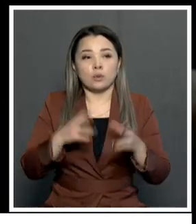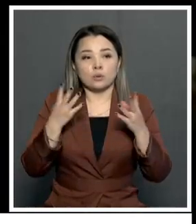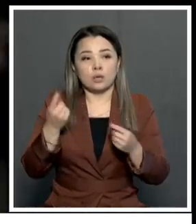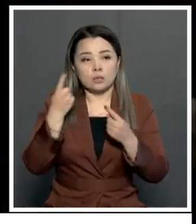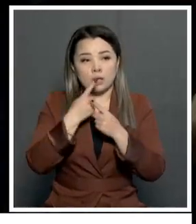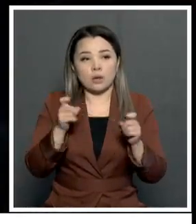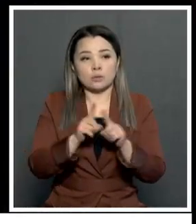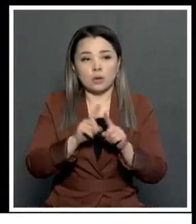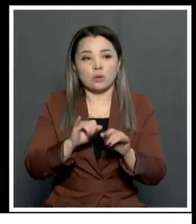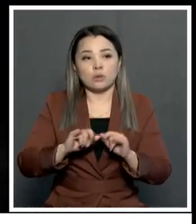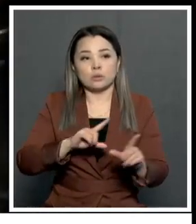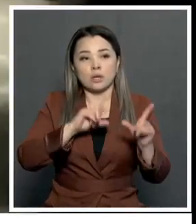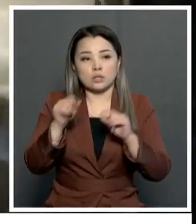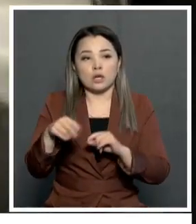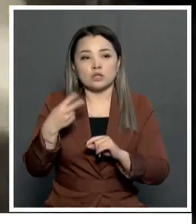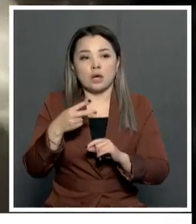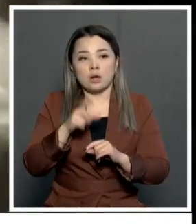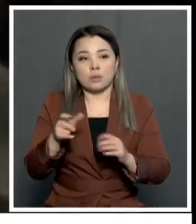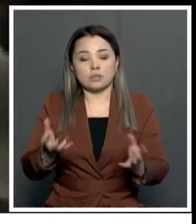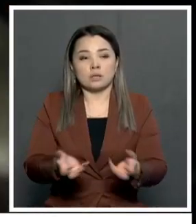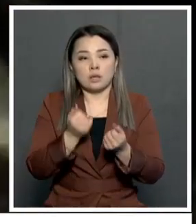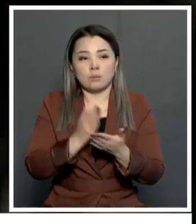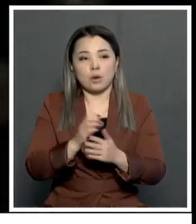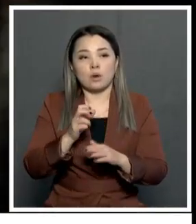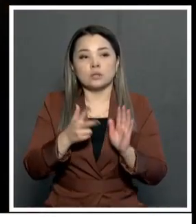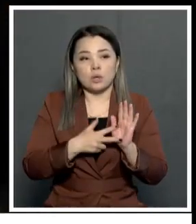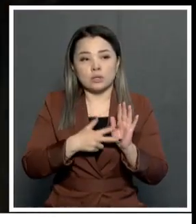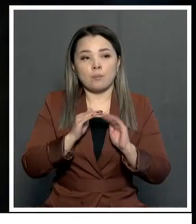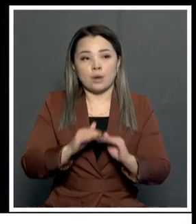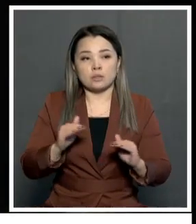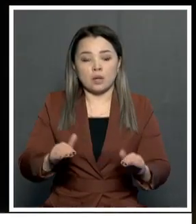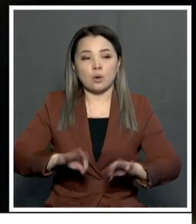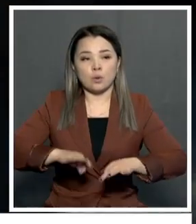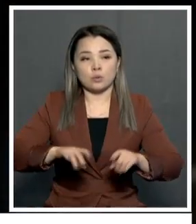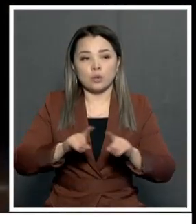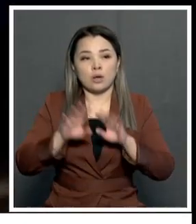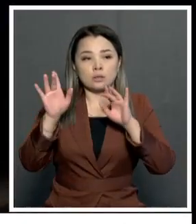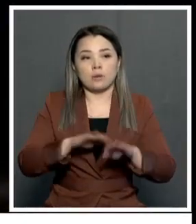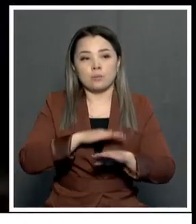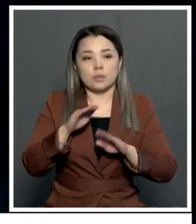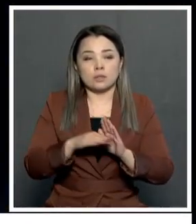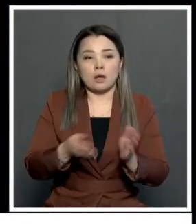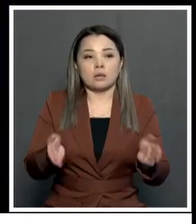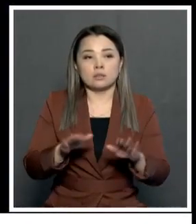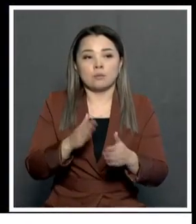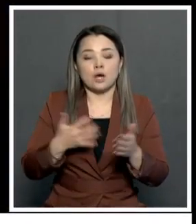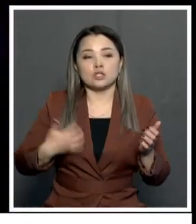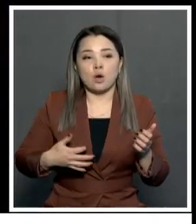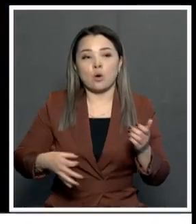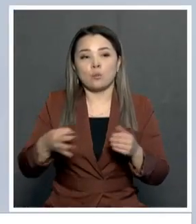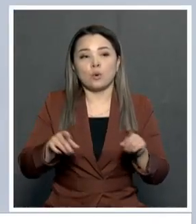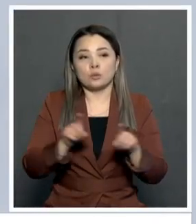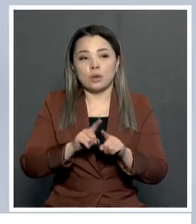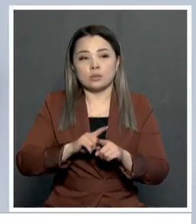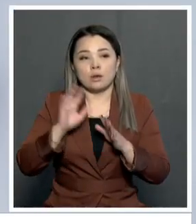ескертуге қарамастан жолға шығып кеткен 20 адам құтқарылды. Оның 8-і бала. 11 көлік қар құрсауынан шығарылды. Жамбыл облысында да